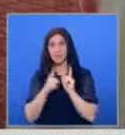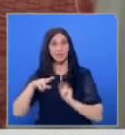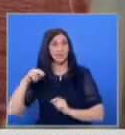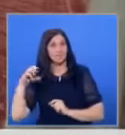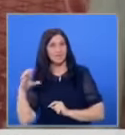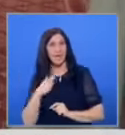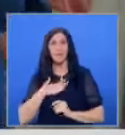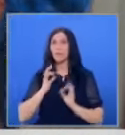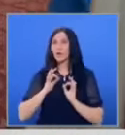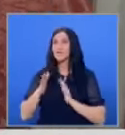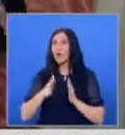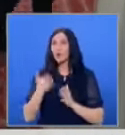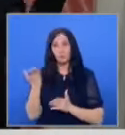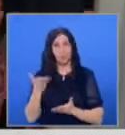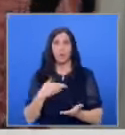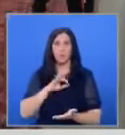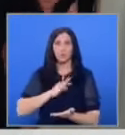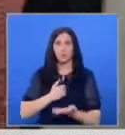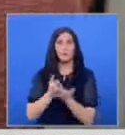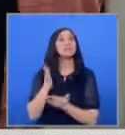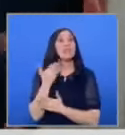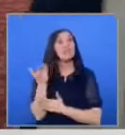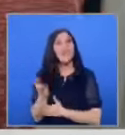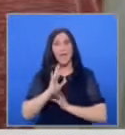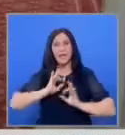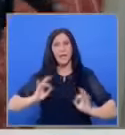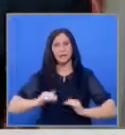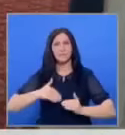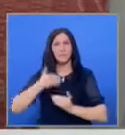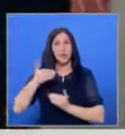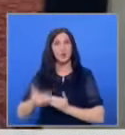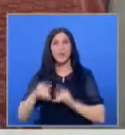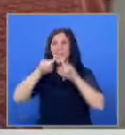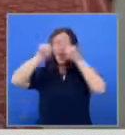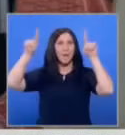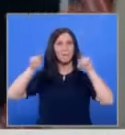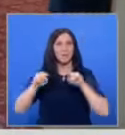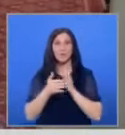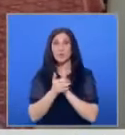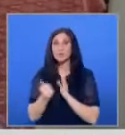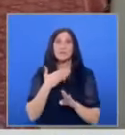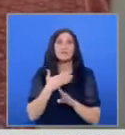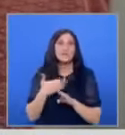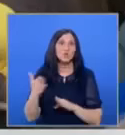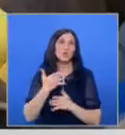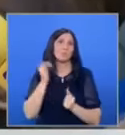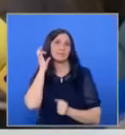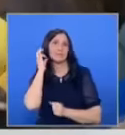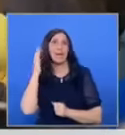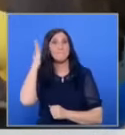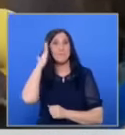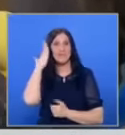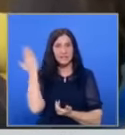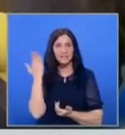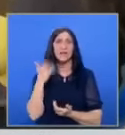ДПС и ИТН, от които получиха подкрепа. След нея ясни са приоритетите и профила на експерти, но все още без имена и министри. Искам